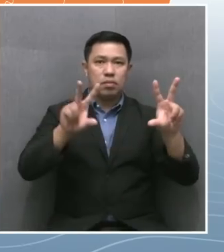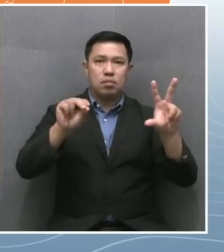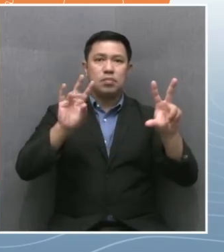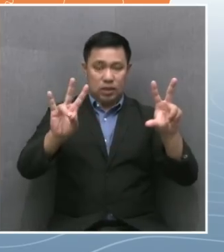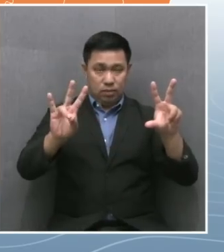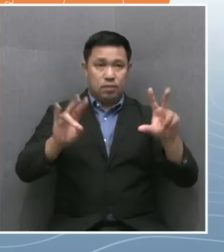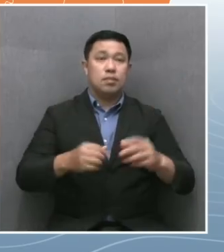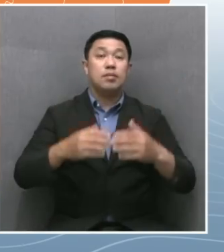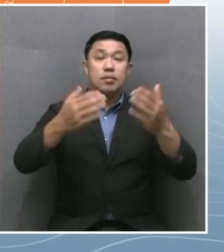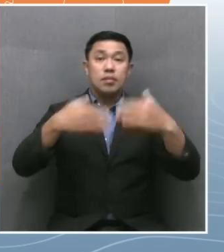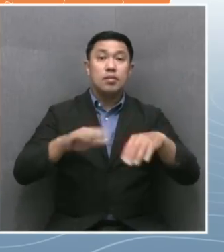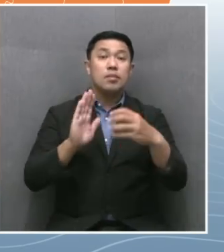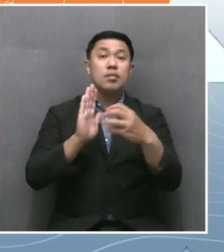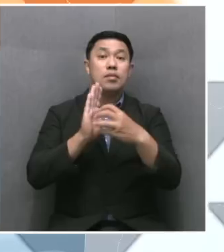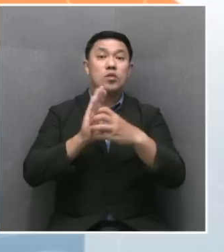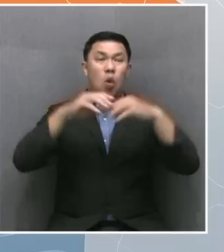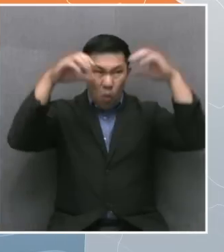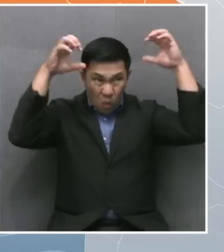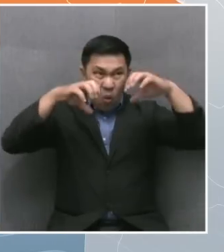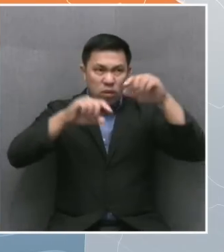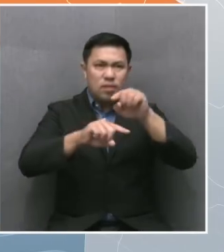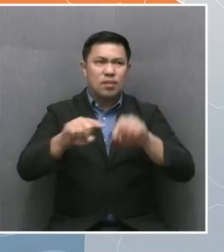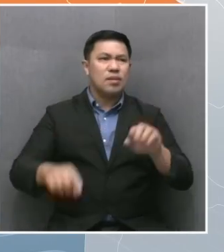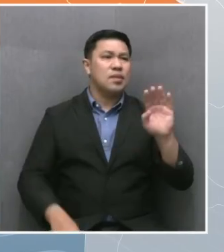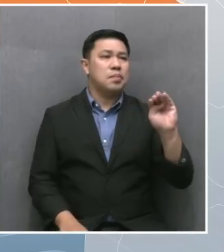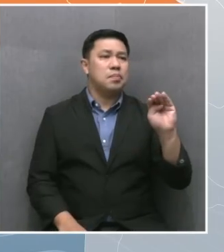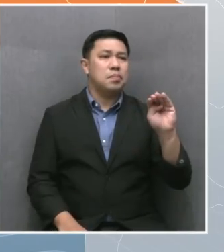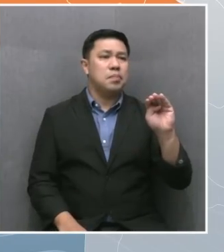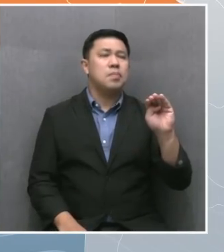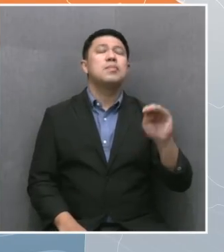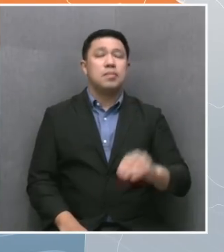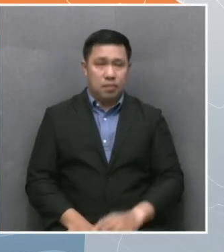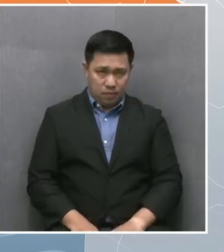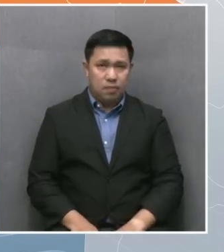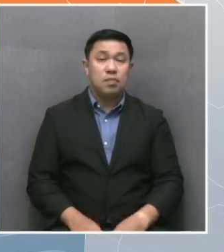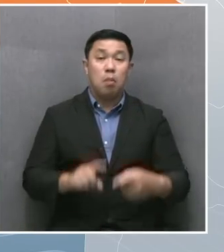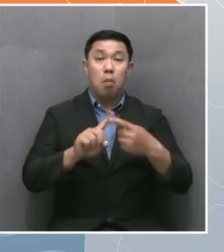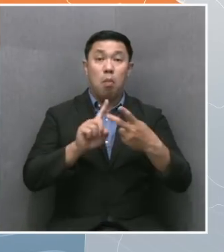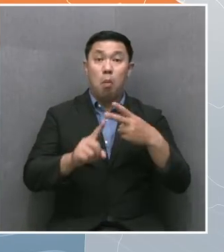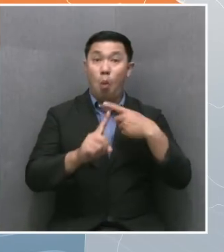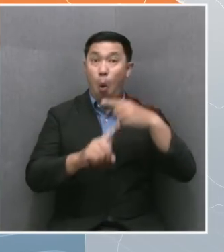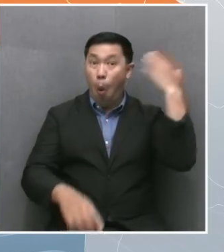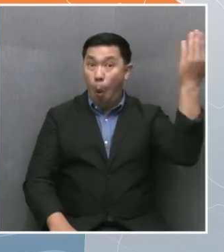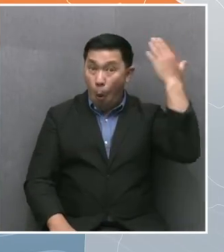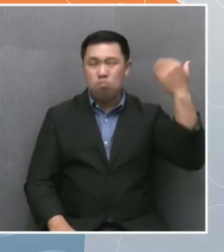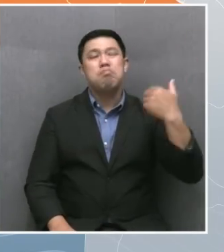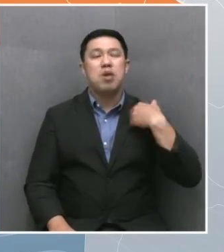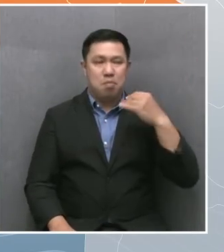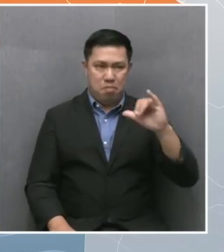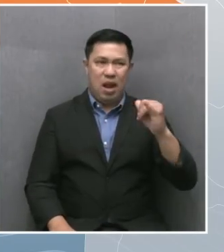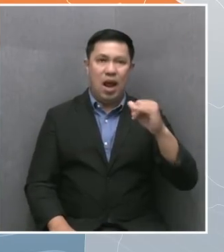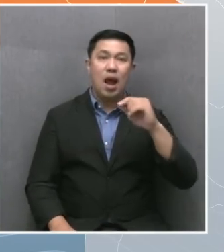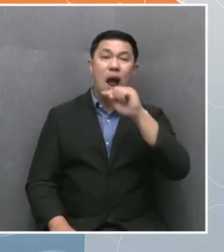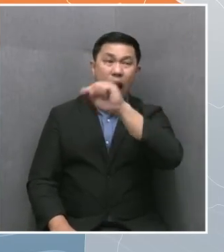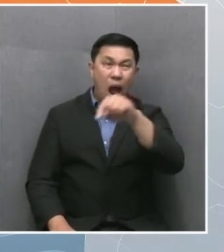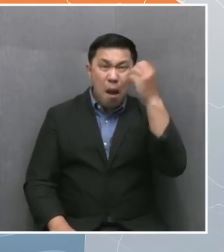ค่ะส่วนภาคกลางนะคะมีฝนฟ้าคะนองร้อยละ 40ของพื้นที่กับมีลมกระโชกแรงบางแห่งส่วนมากบริเวณ